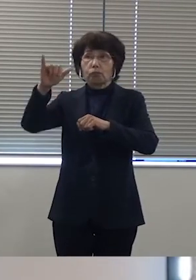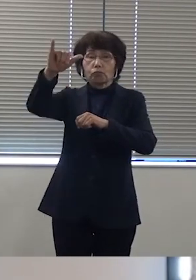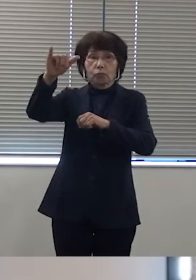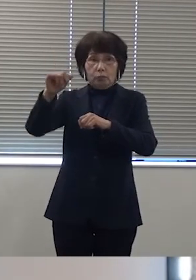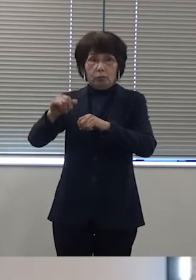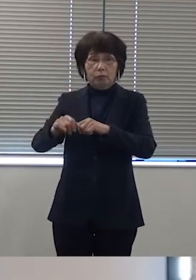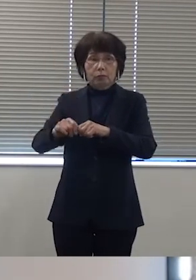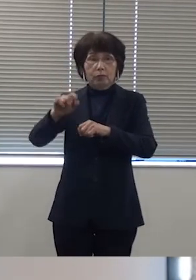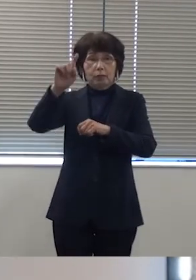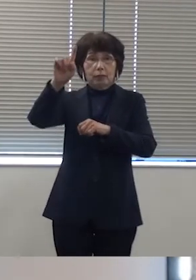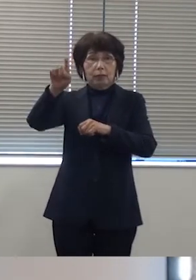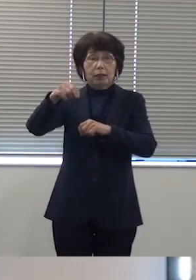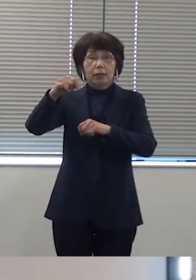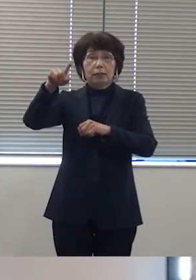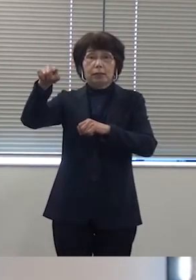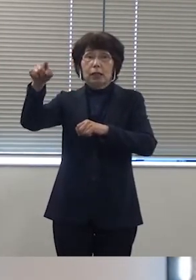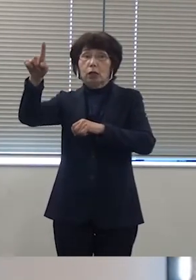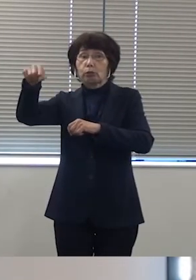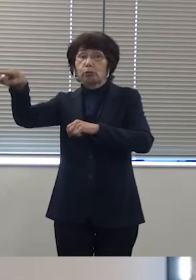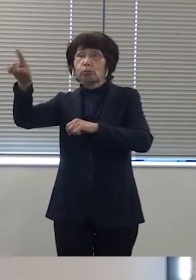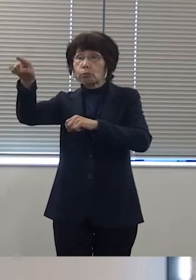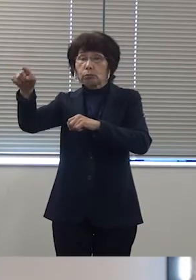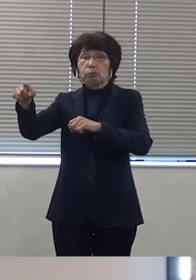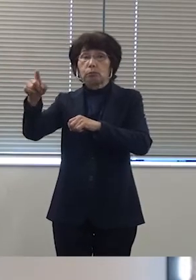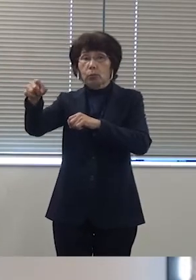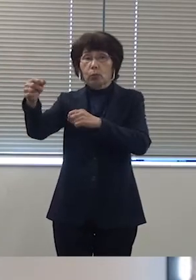での結論だということでございます。